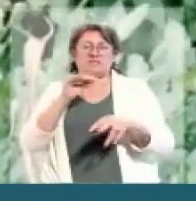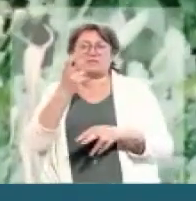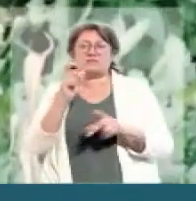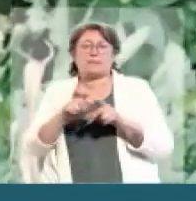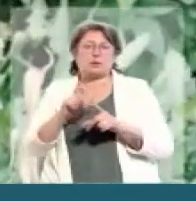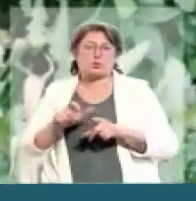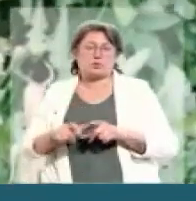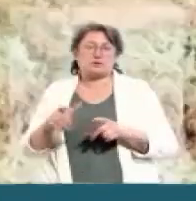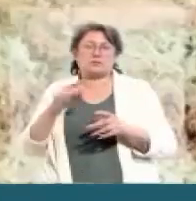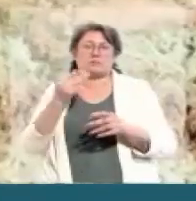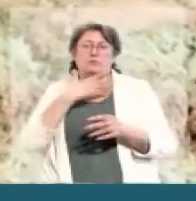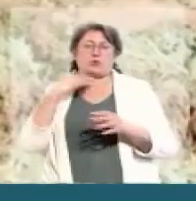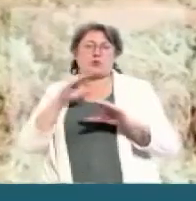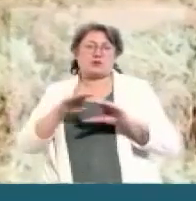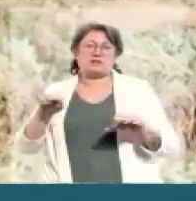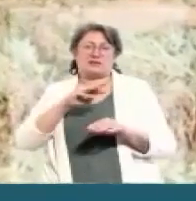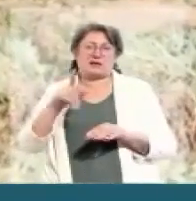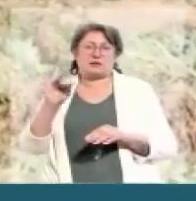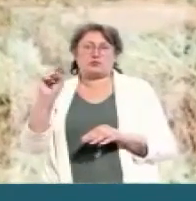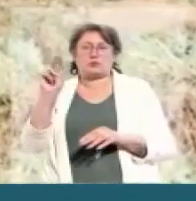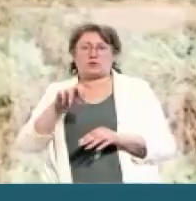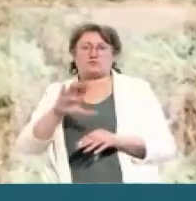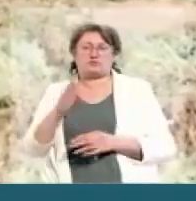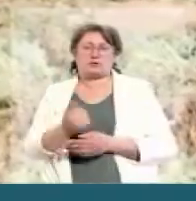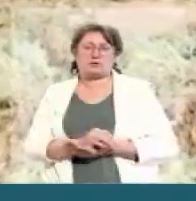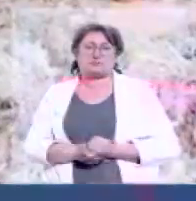патронов. Значительная сумма денег в тенге и долларах США.